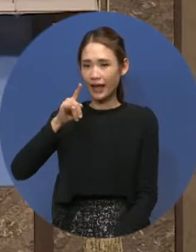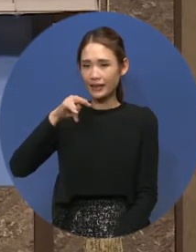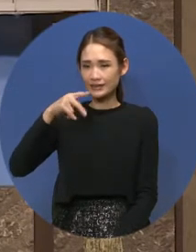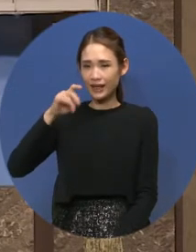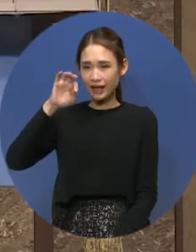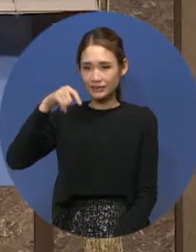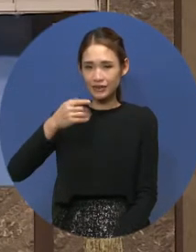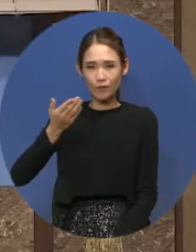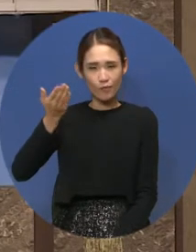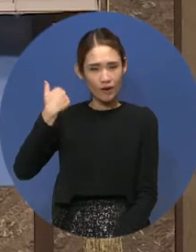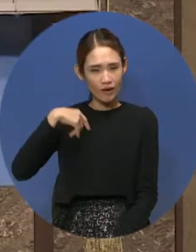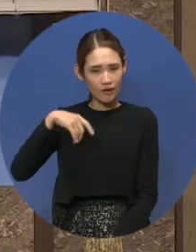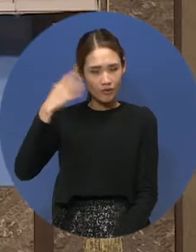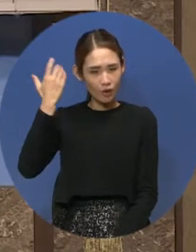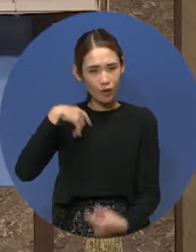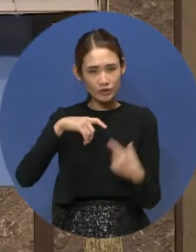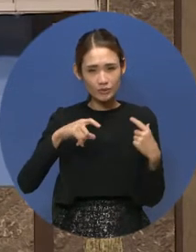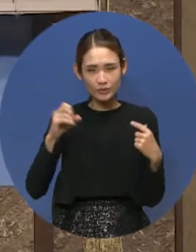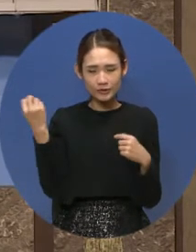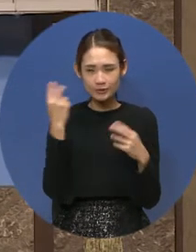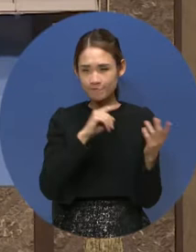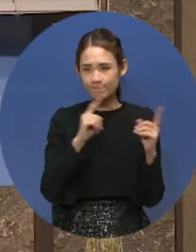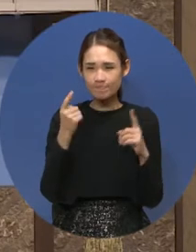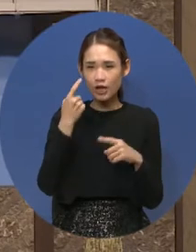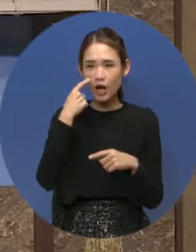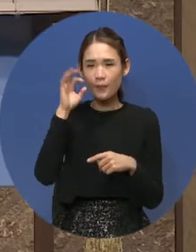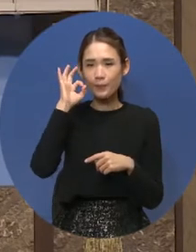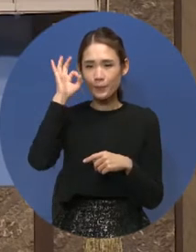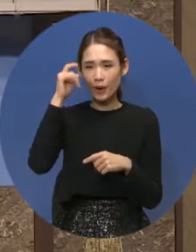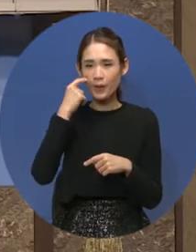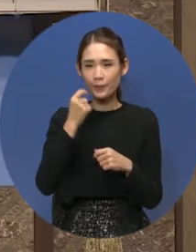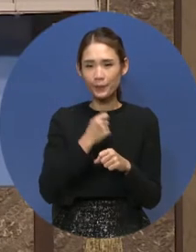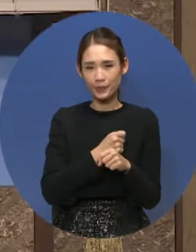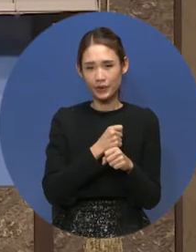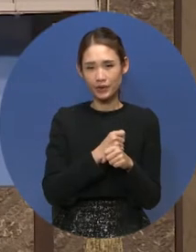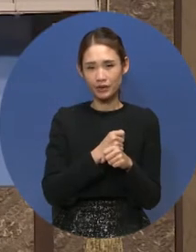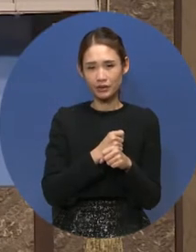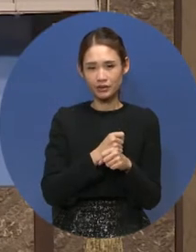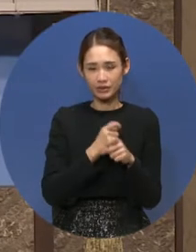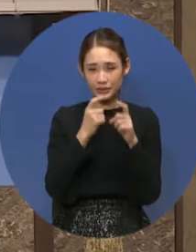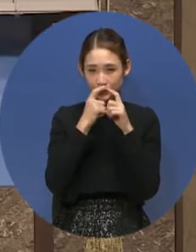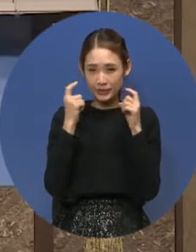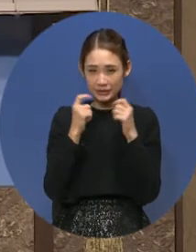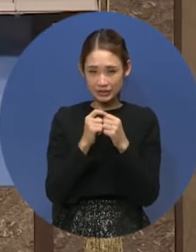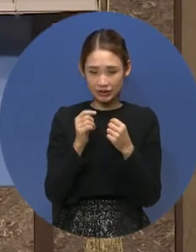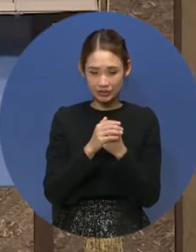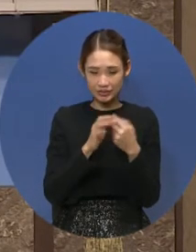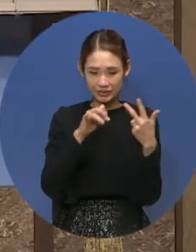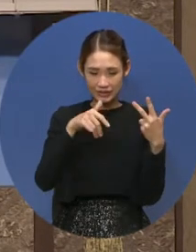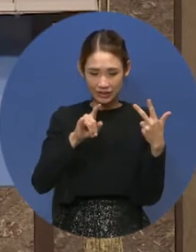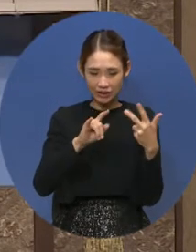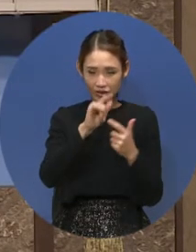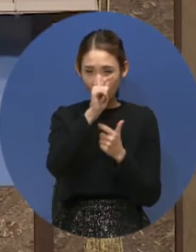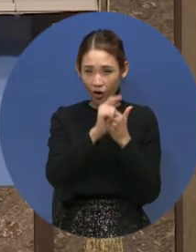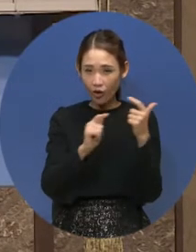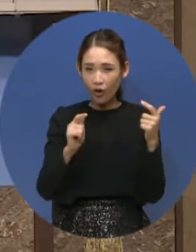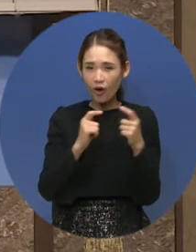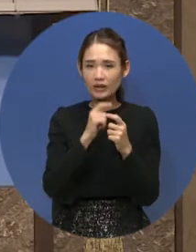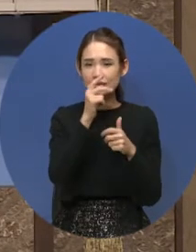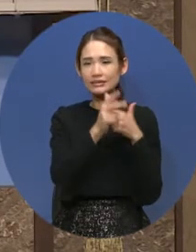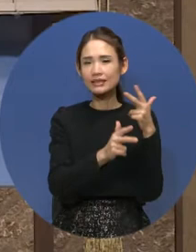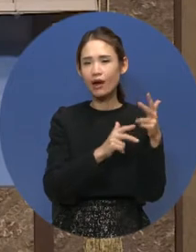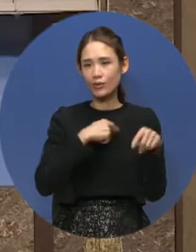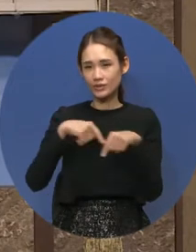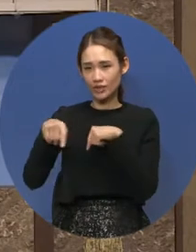과거의 영등포의 전성기를 되찾자는 거고요. 네. 그러한 차원에서 민선 7기에는 각종 사업과 정책들을